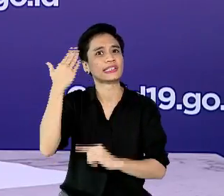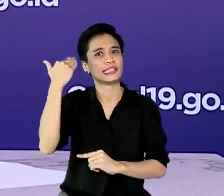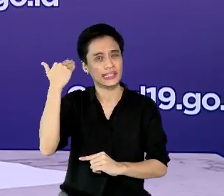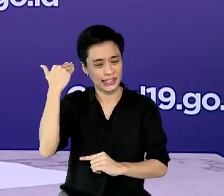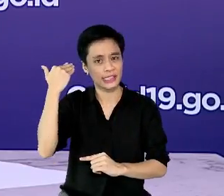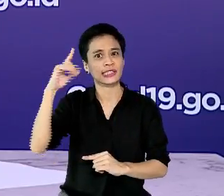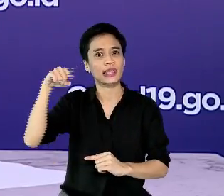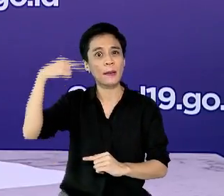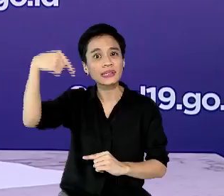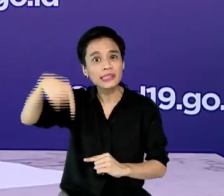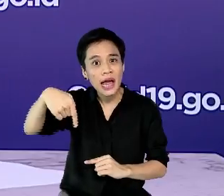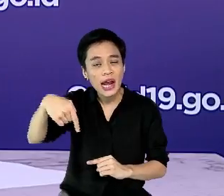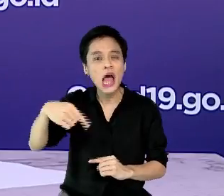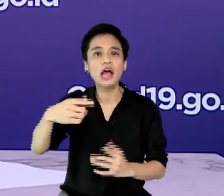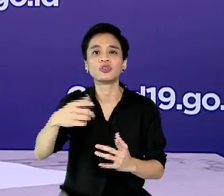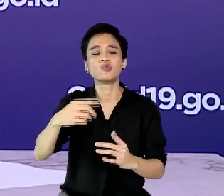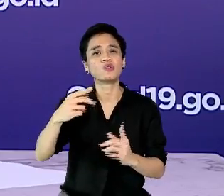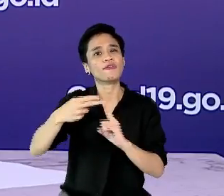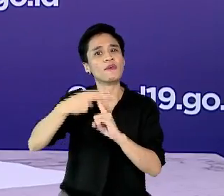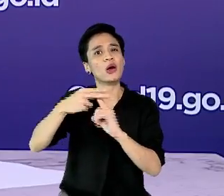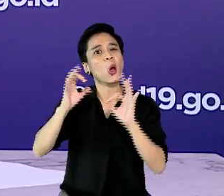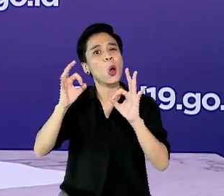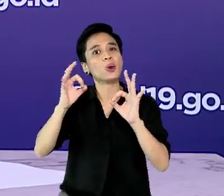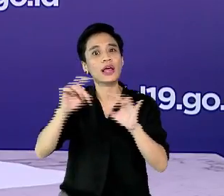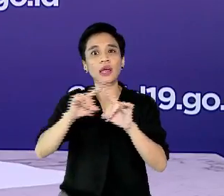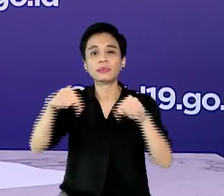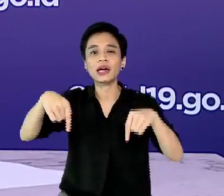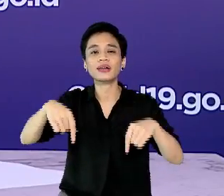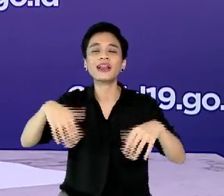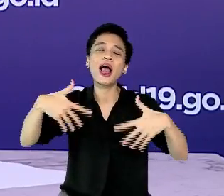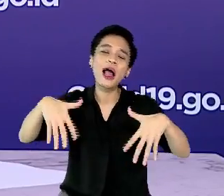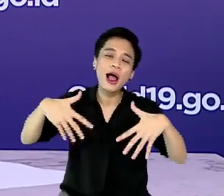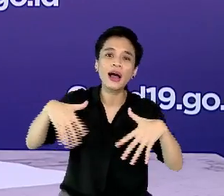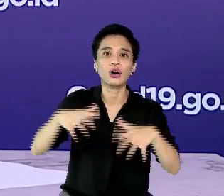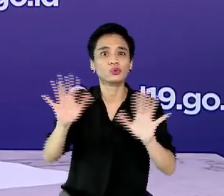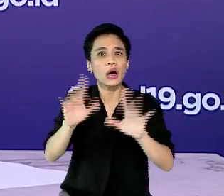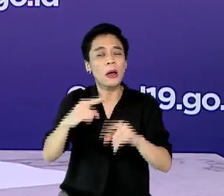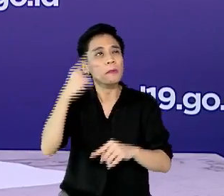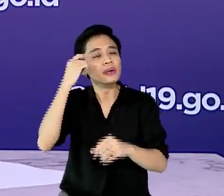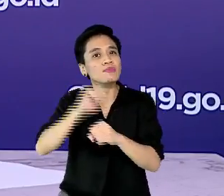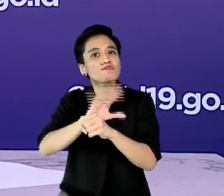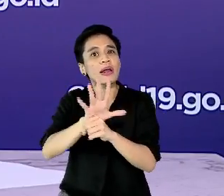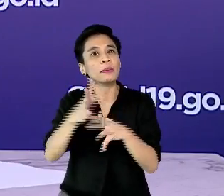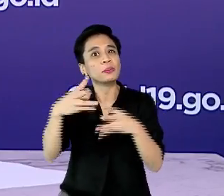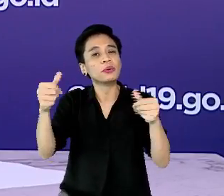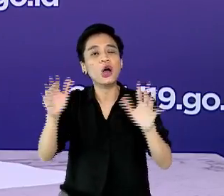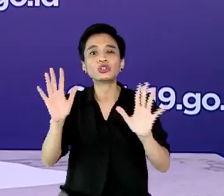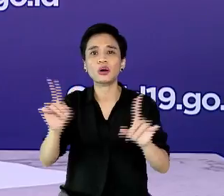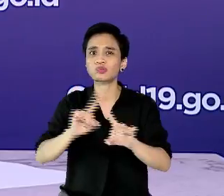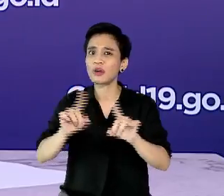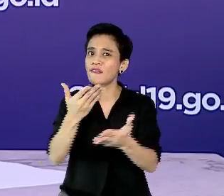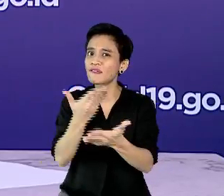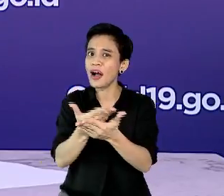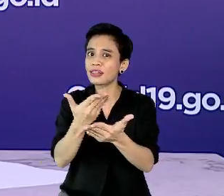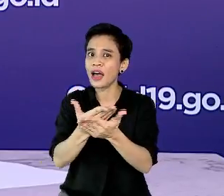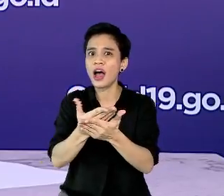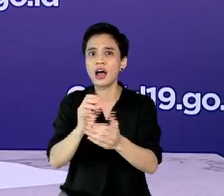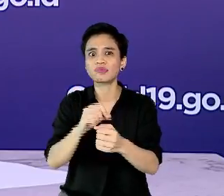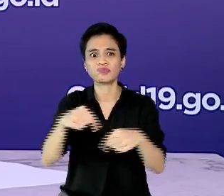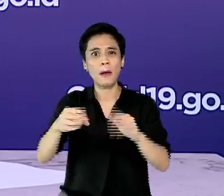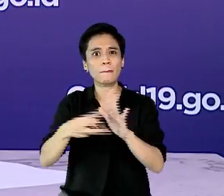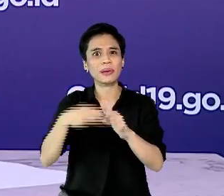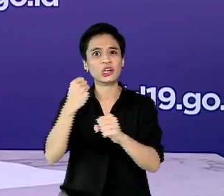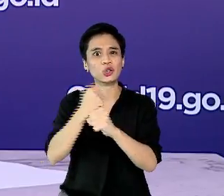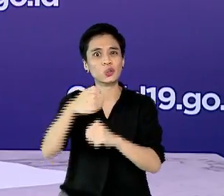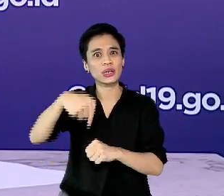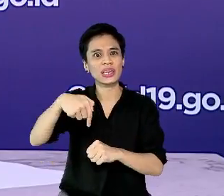dapat dipungkiri bisa membuat kita lengah dan merasa bahwa pandemi telah usai. Namun, kenyataannya, kenaikan pada minggu